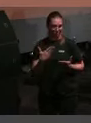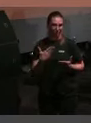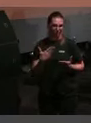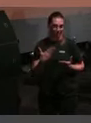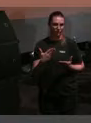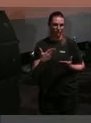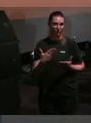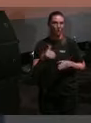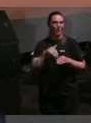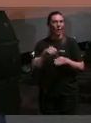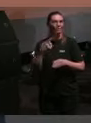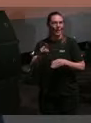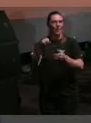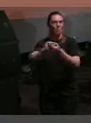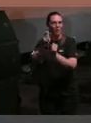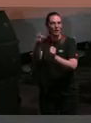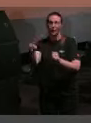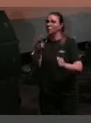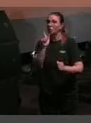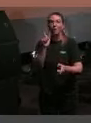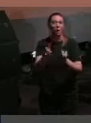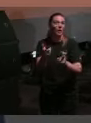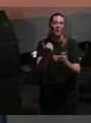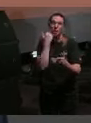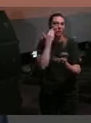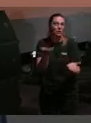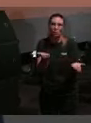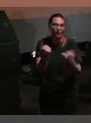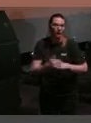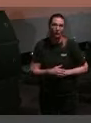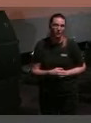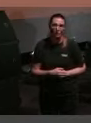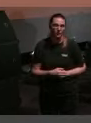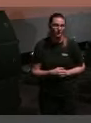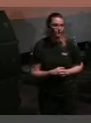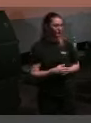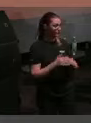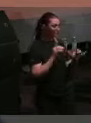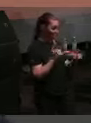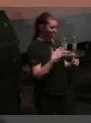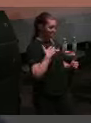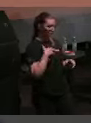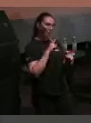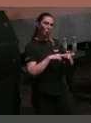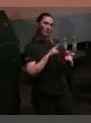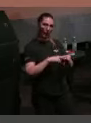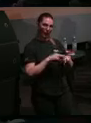sånne valg da. For de valgene her er ikke alltid så enkelt. Gitta? Ja, kan jeg bare kommentere på. Og